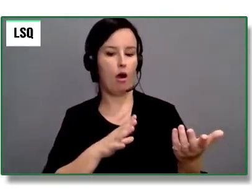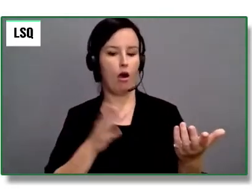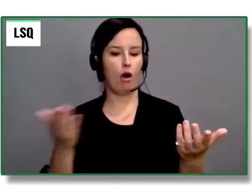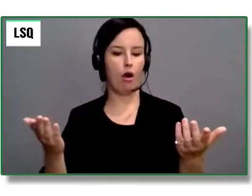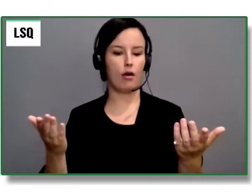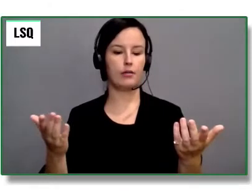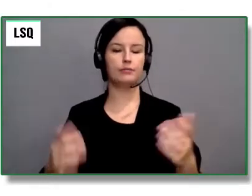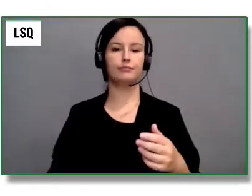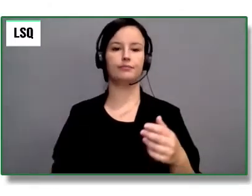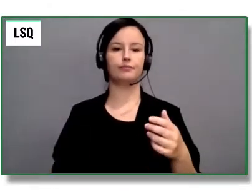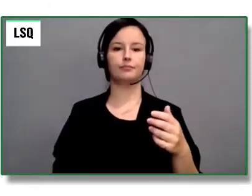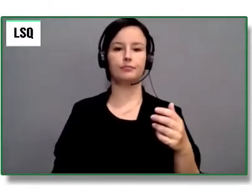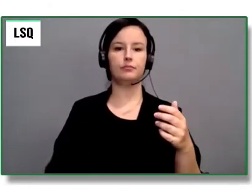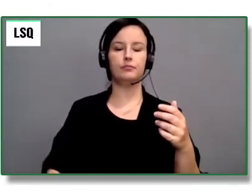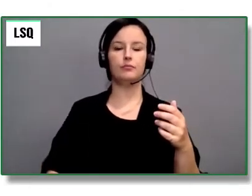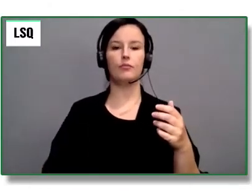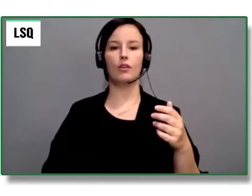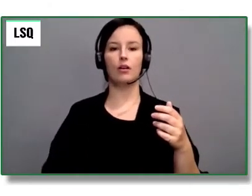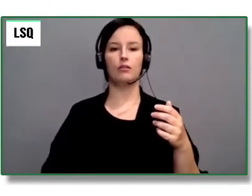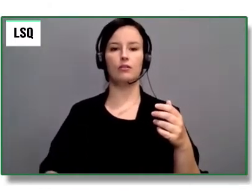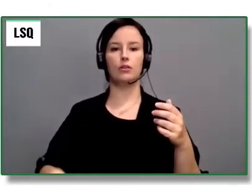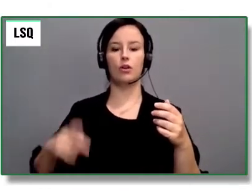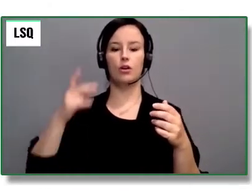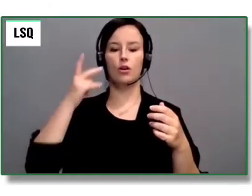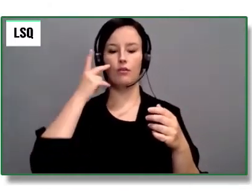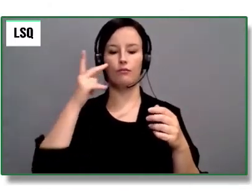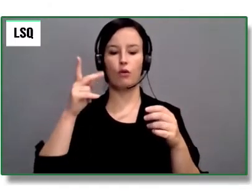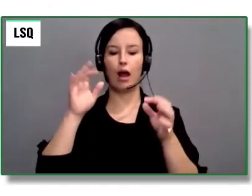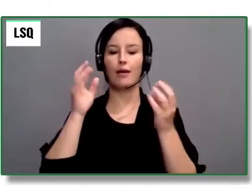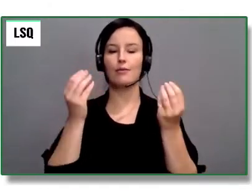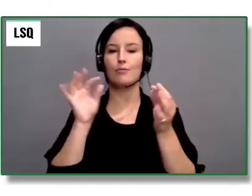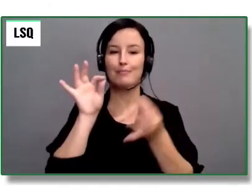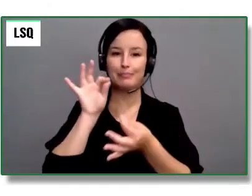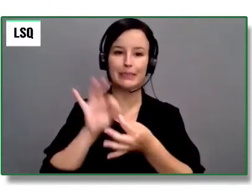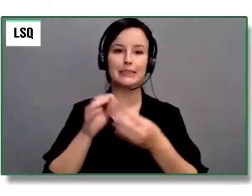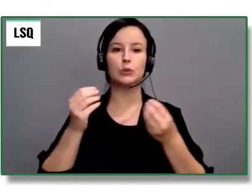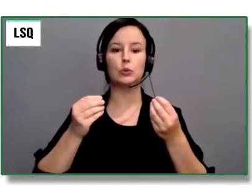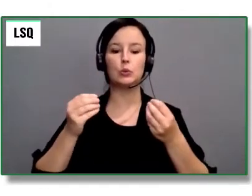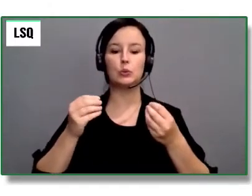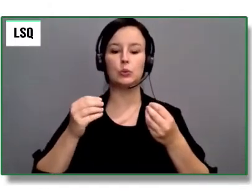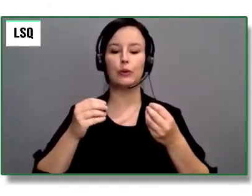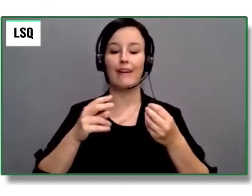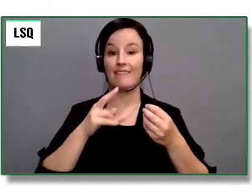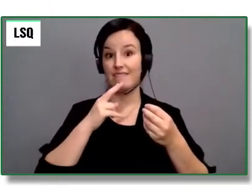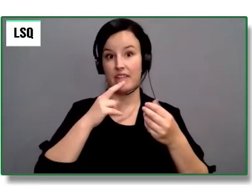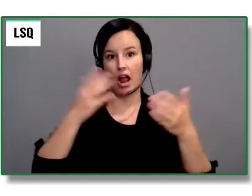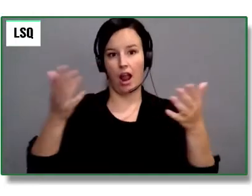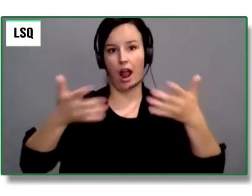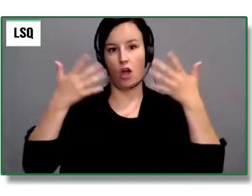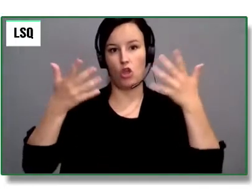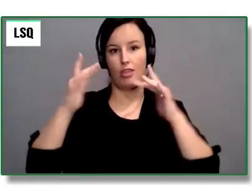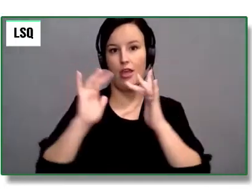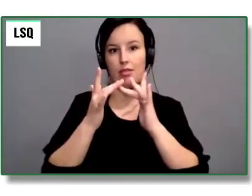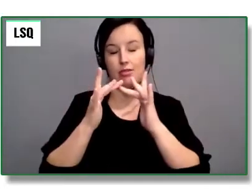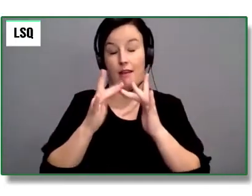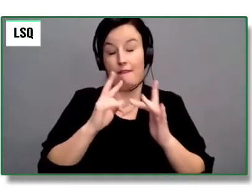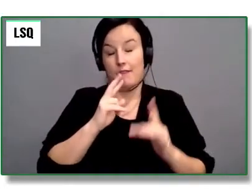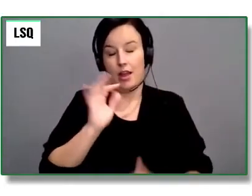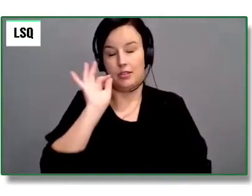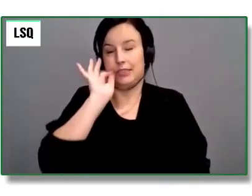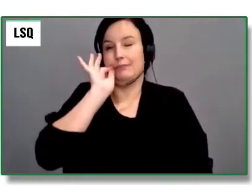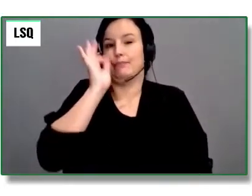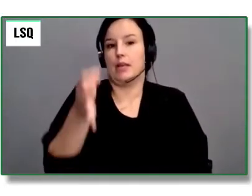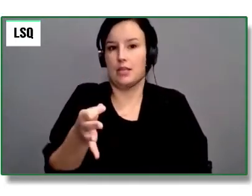sud du point de la Chanel. C'est une randonnée virtuelle unique,